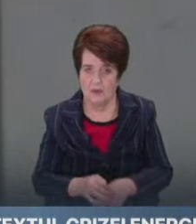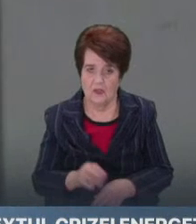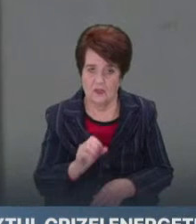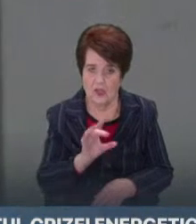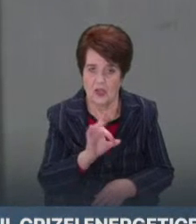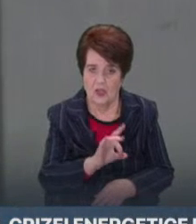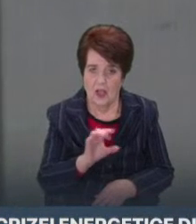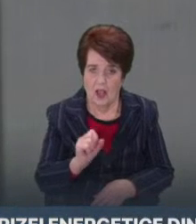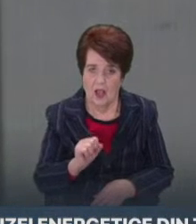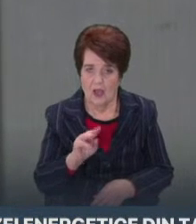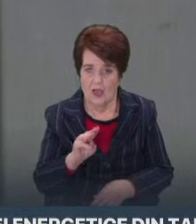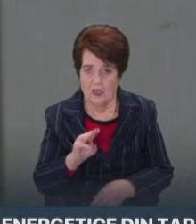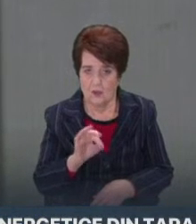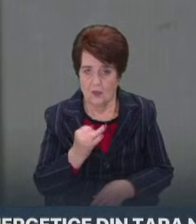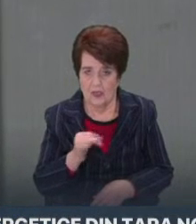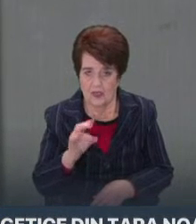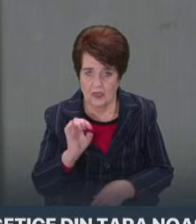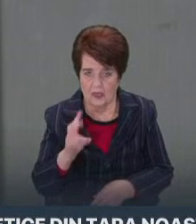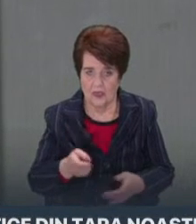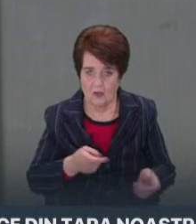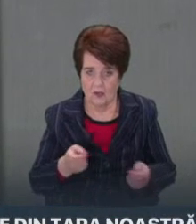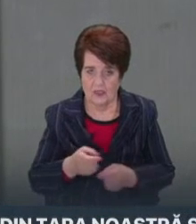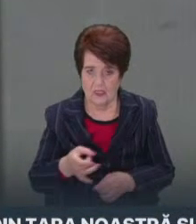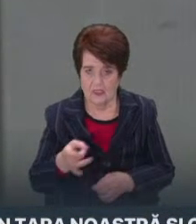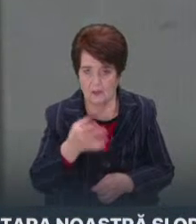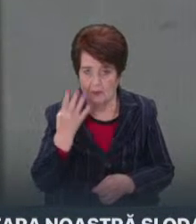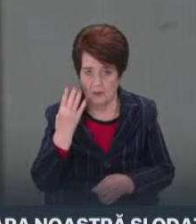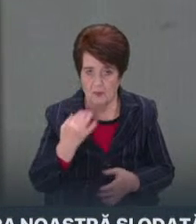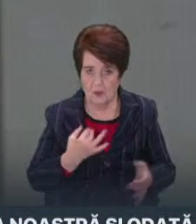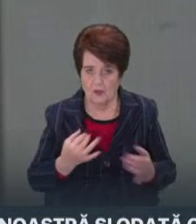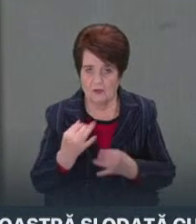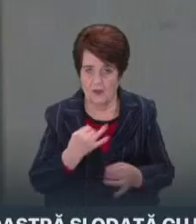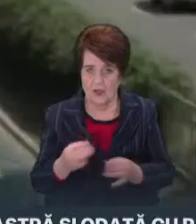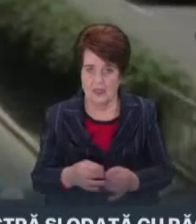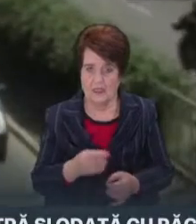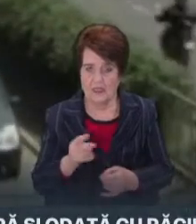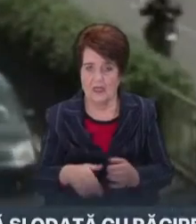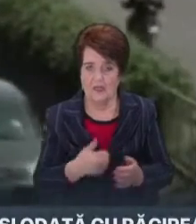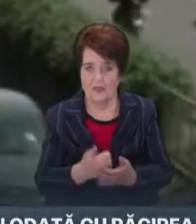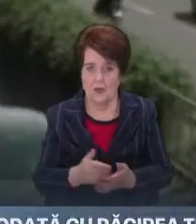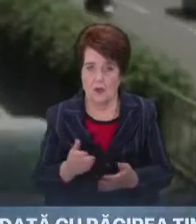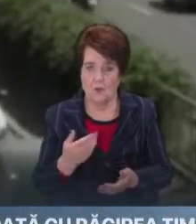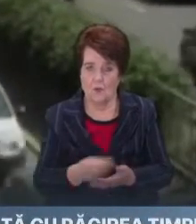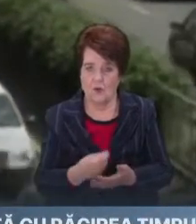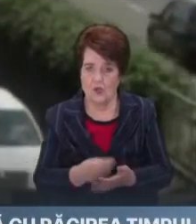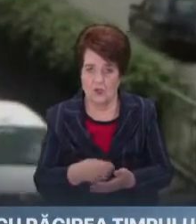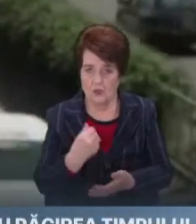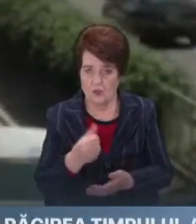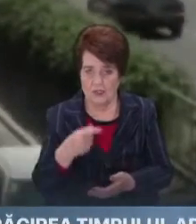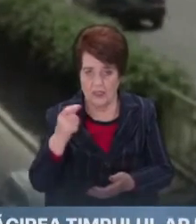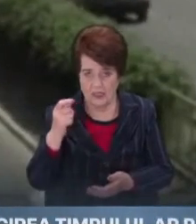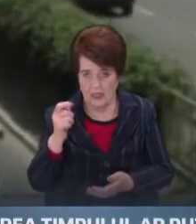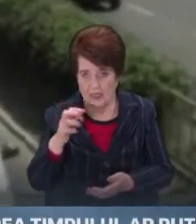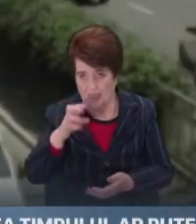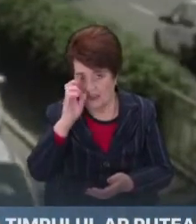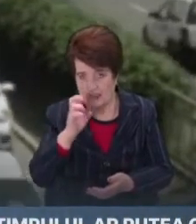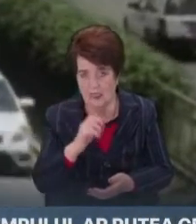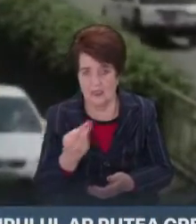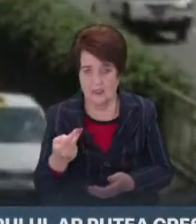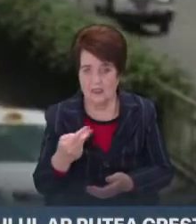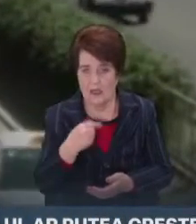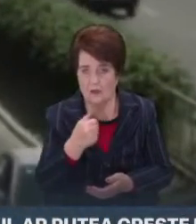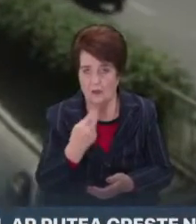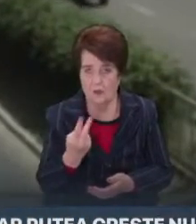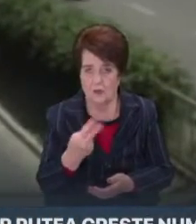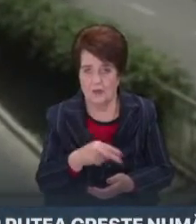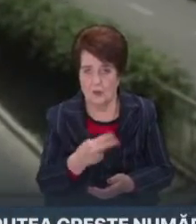Atoian va discuta cu autoritățile Republicii Moldova aspectele generale ale bugetului de stat pentru anul 2023, care se află în proces